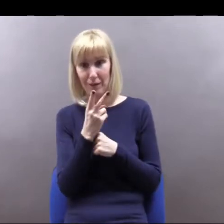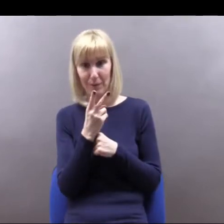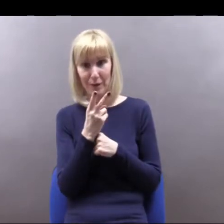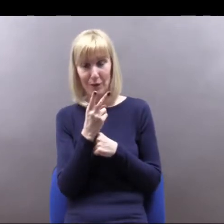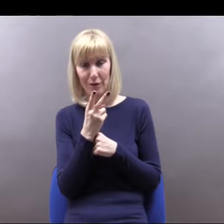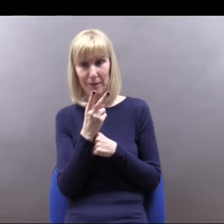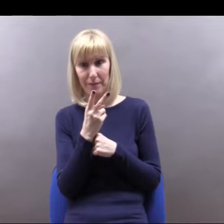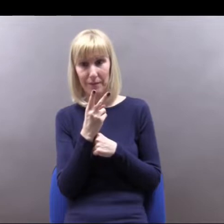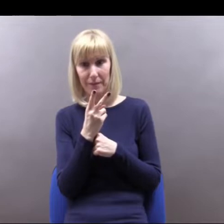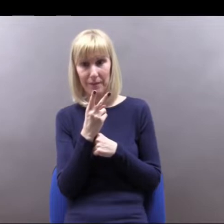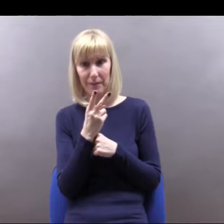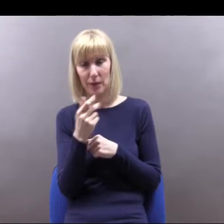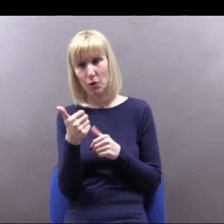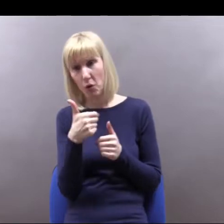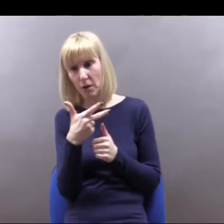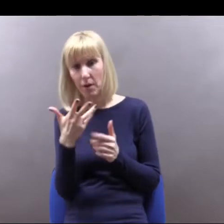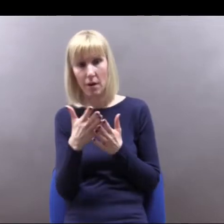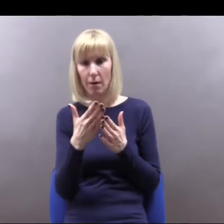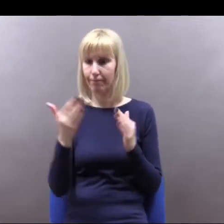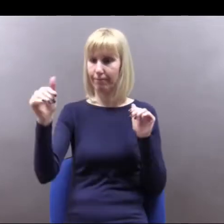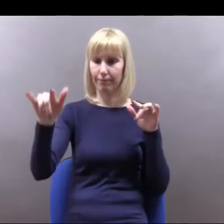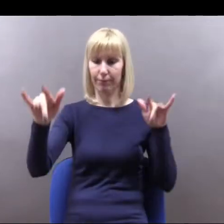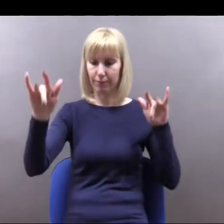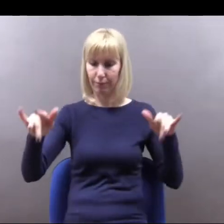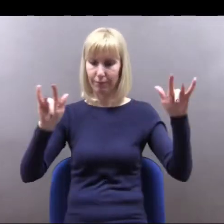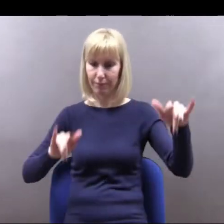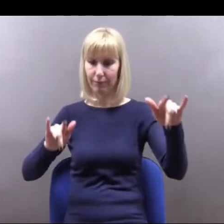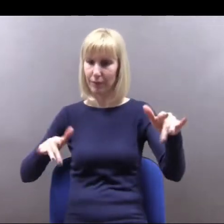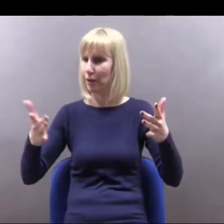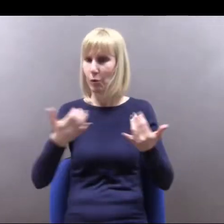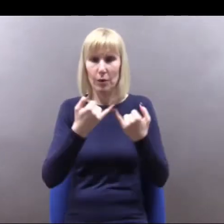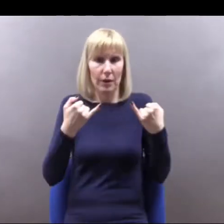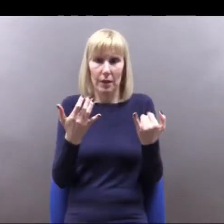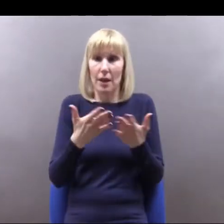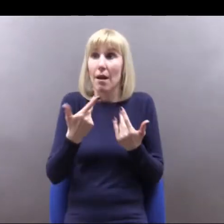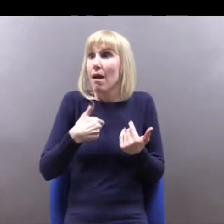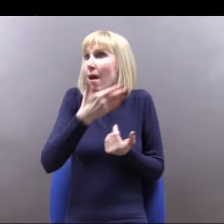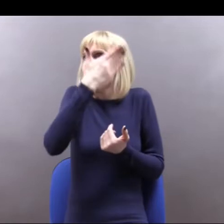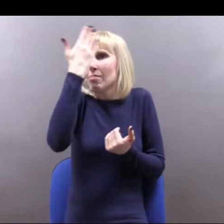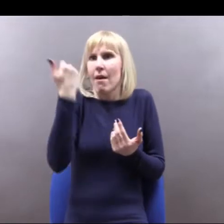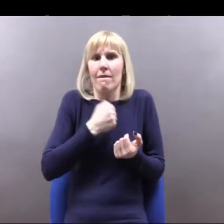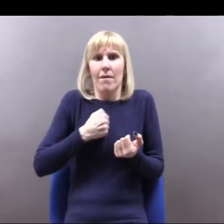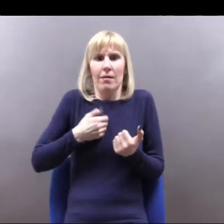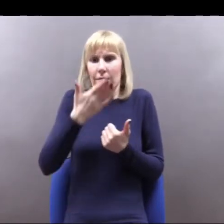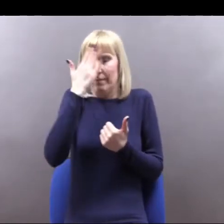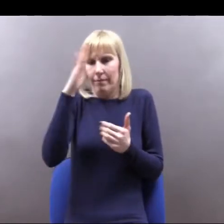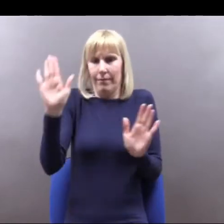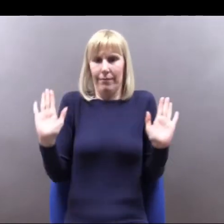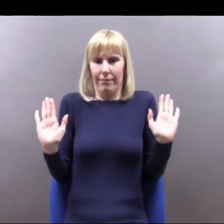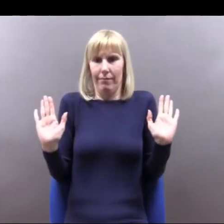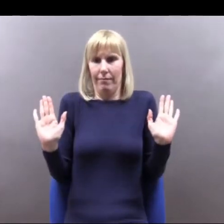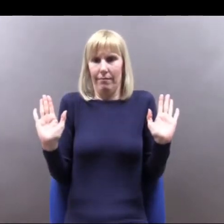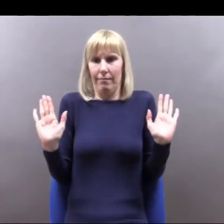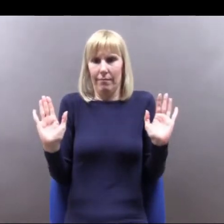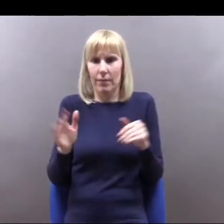na pociągu, podjeżdżam do platformy. Platformy nie da się zidentyfikować jednoznacznie. Wystarczyłoby, żeby na